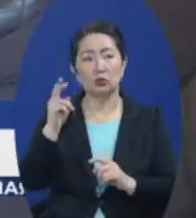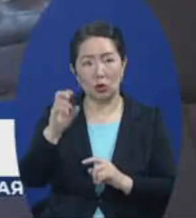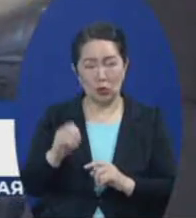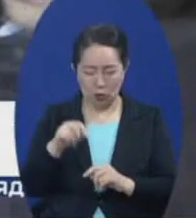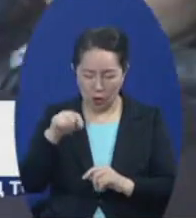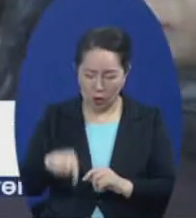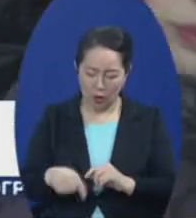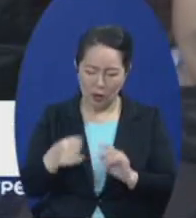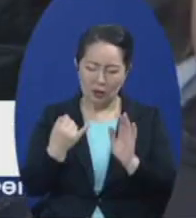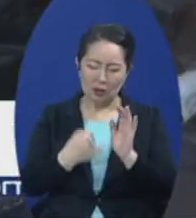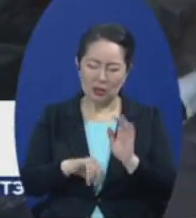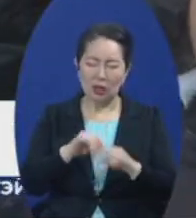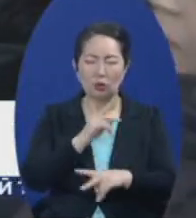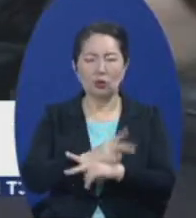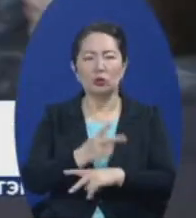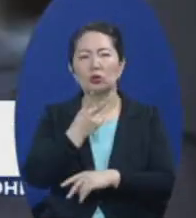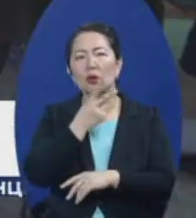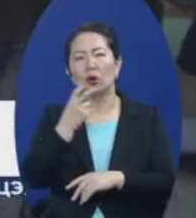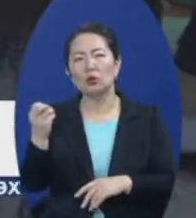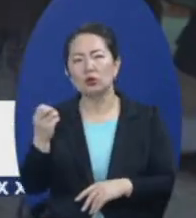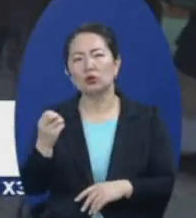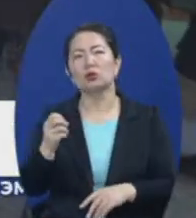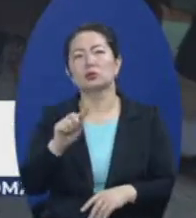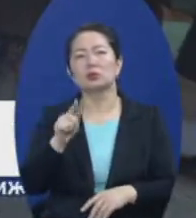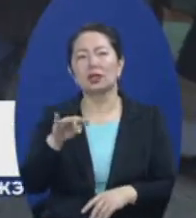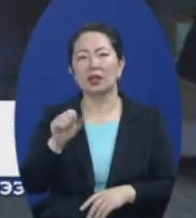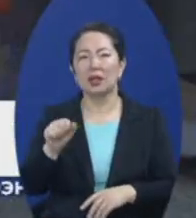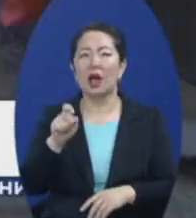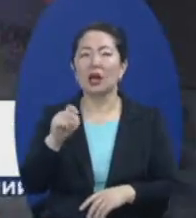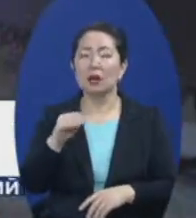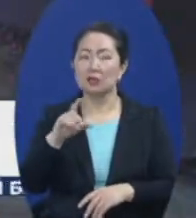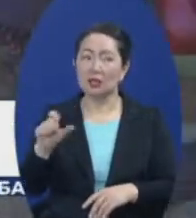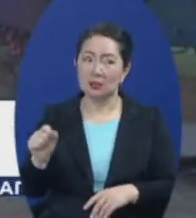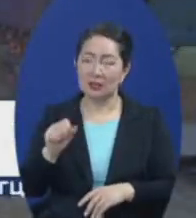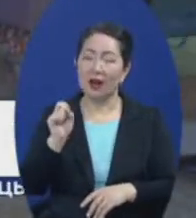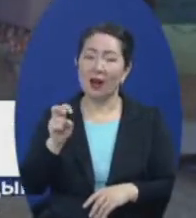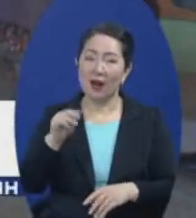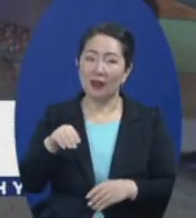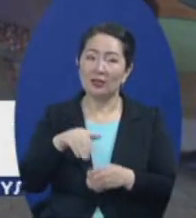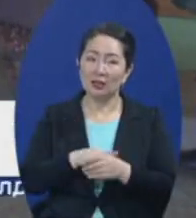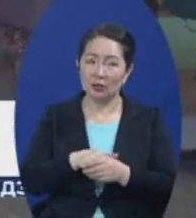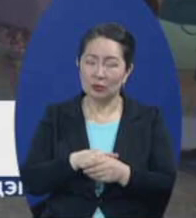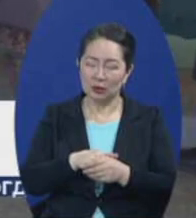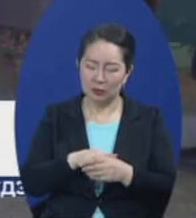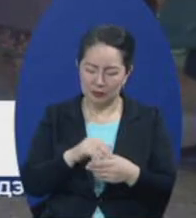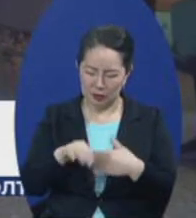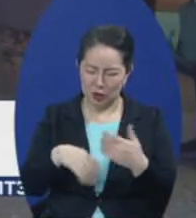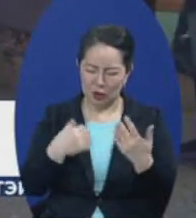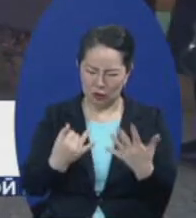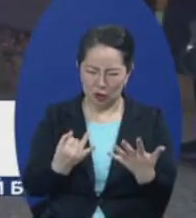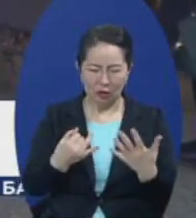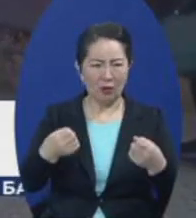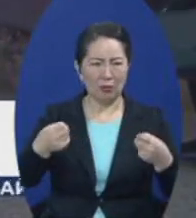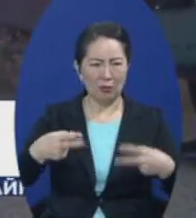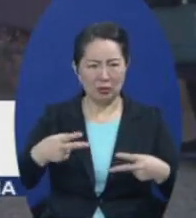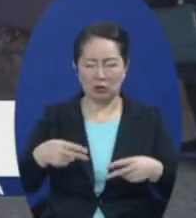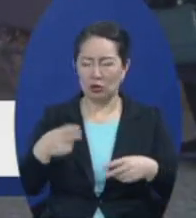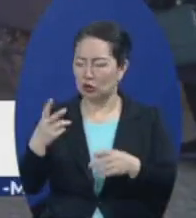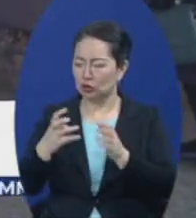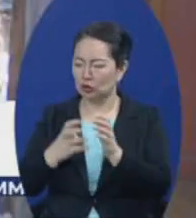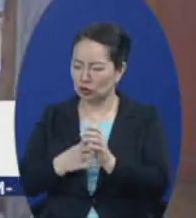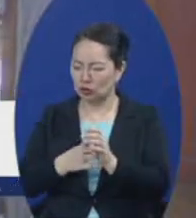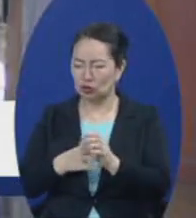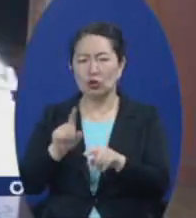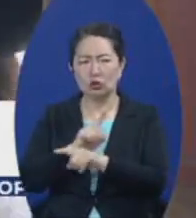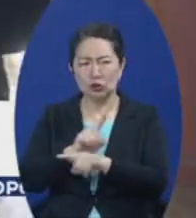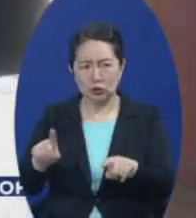хууль 200 орчим захиргааны хэм хэмжээний акттай зэрэгцэн үйлчилж байгаагаас 7 давхардал, 29 зөрчил, 25 хийдл